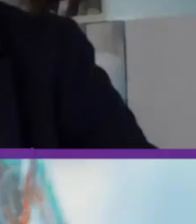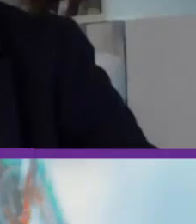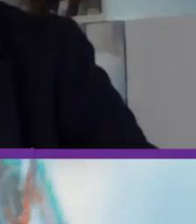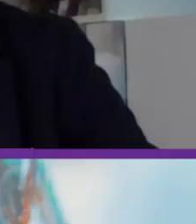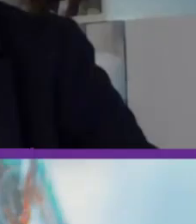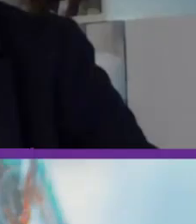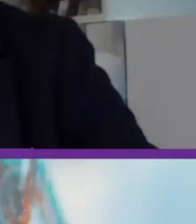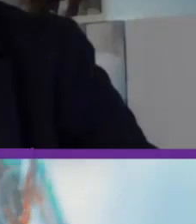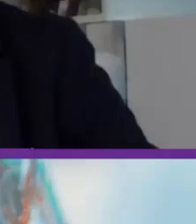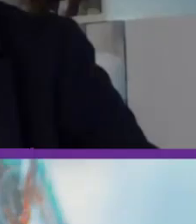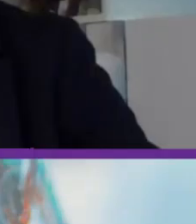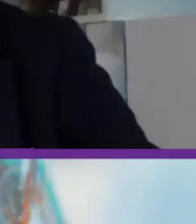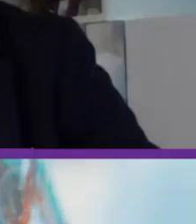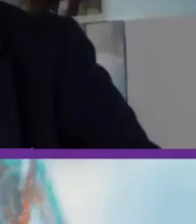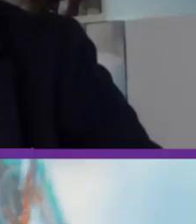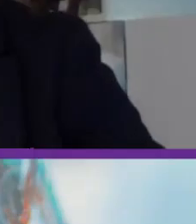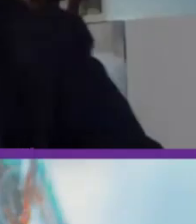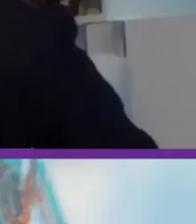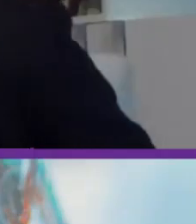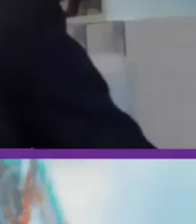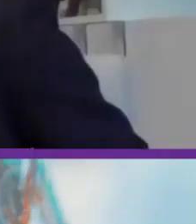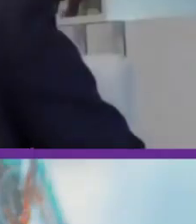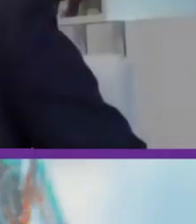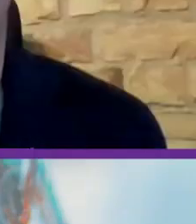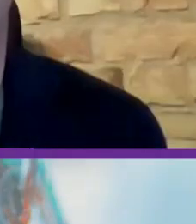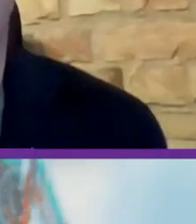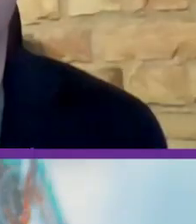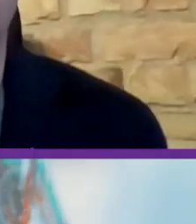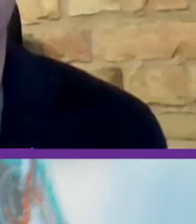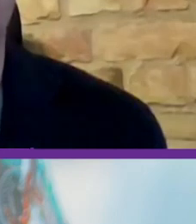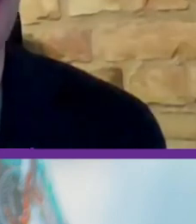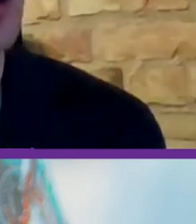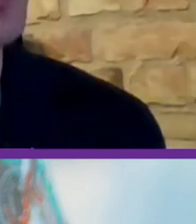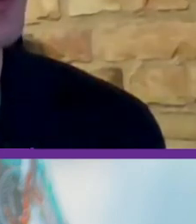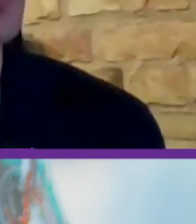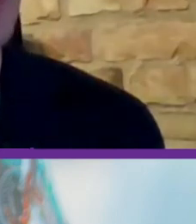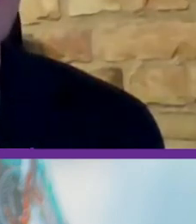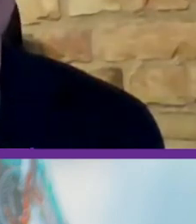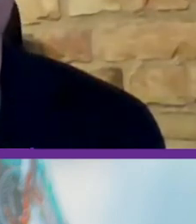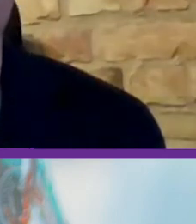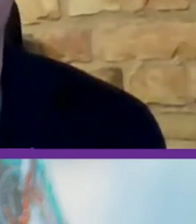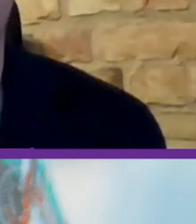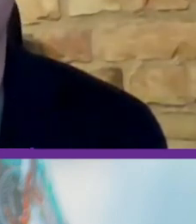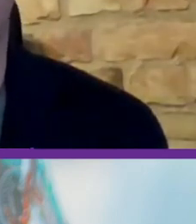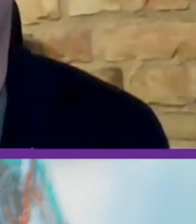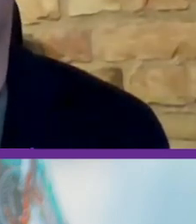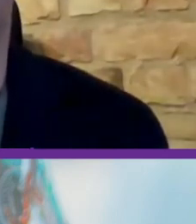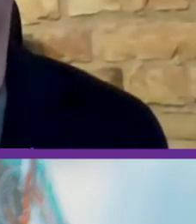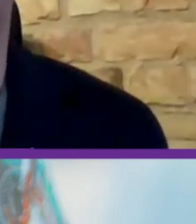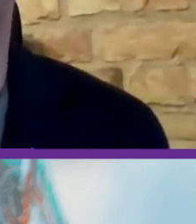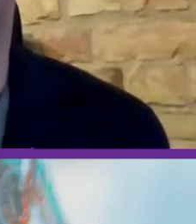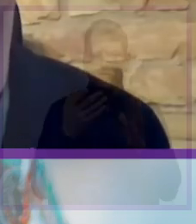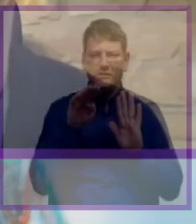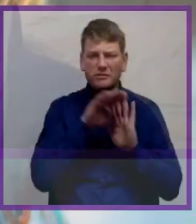Jā, es pilnībā piekrītu praktiski Ievai, ko visi jau teica, un nekādas dievu dēļ jaunas regulējumas nevajag atkal